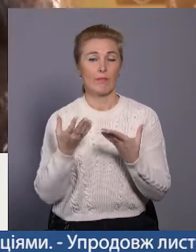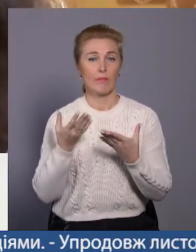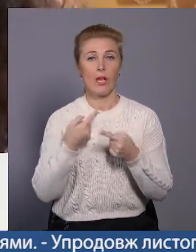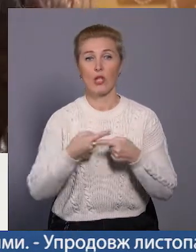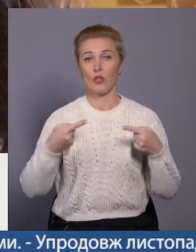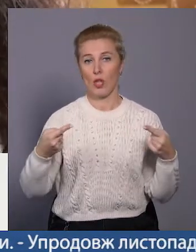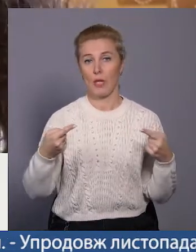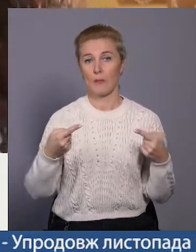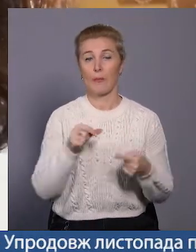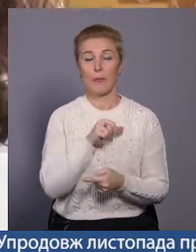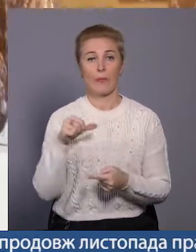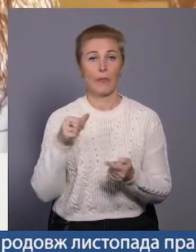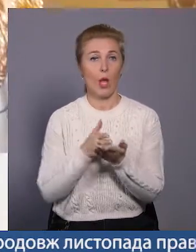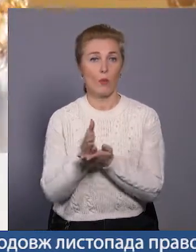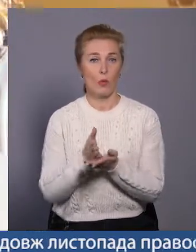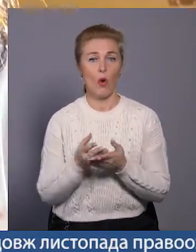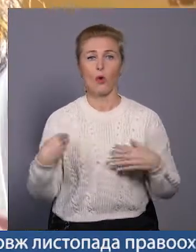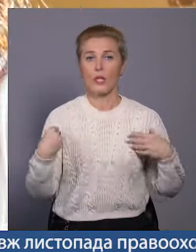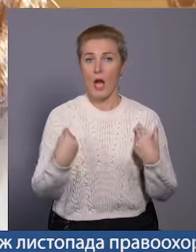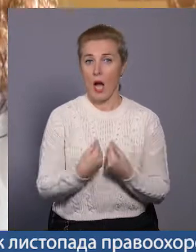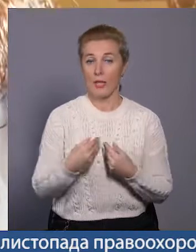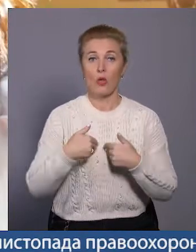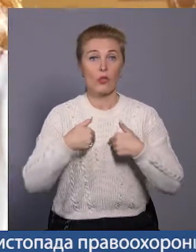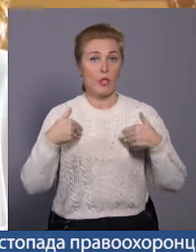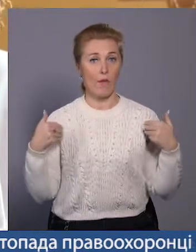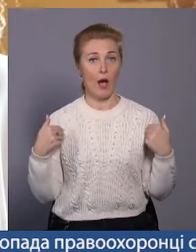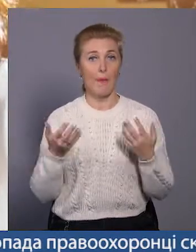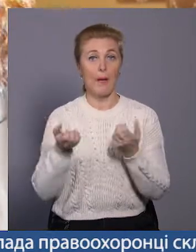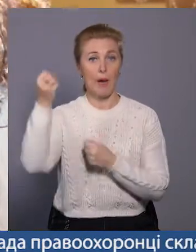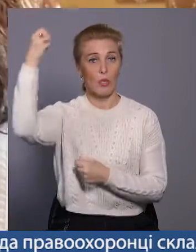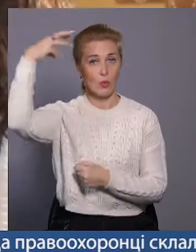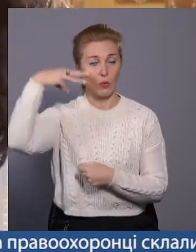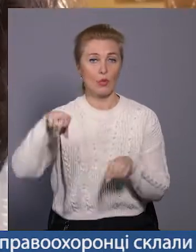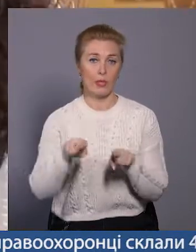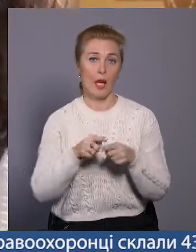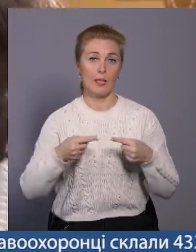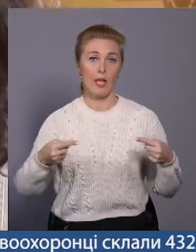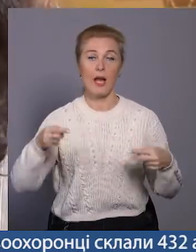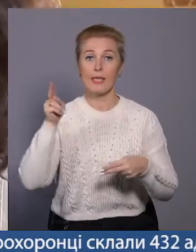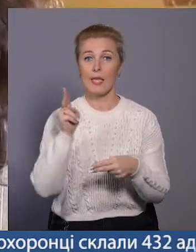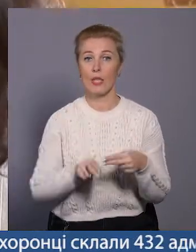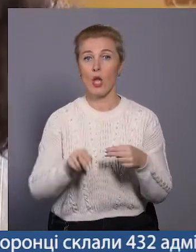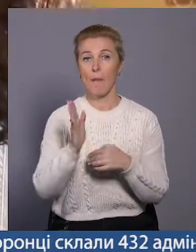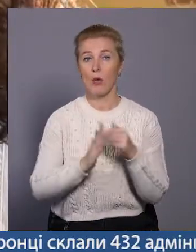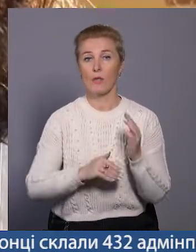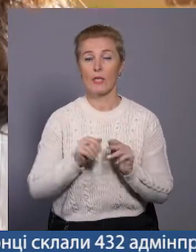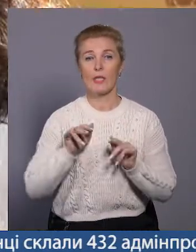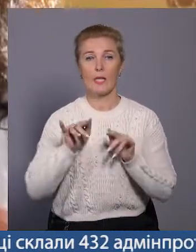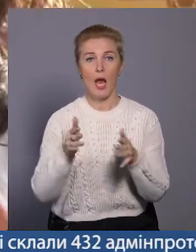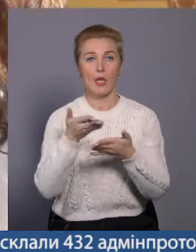по самообслуговуванню, одягання, роздягання, приймання душу і так далі, і закінчуючи професійною діяльністю.